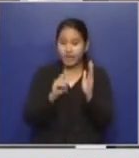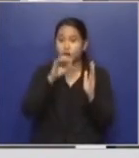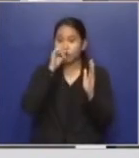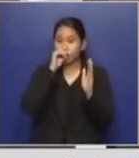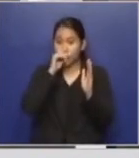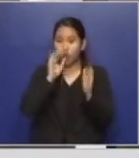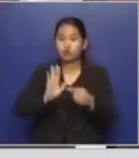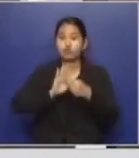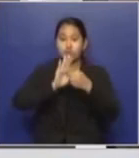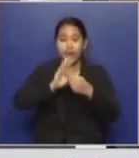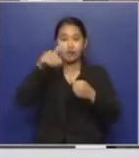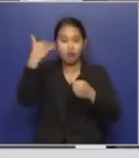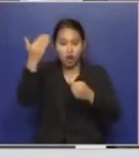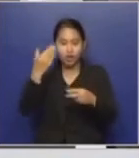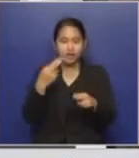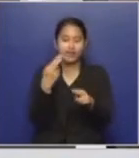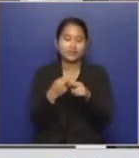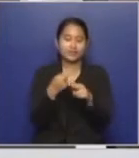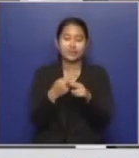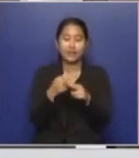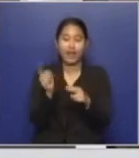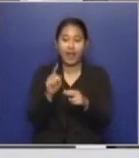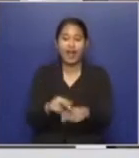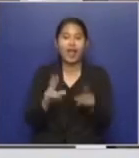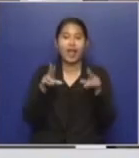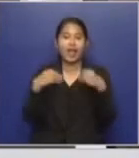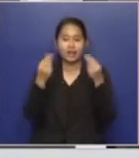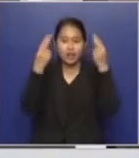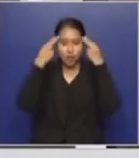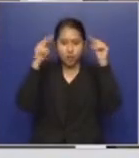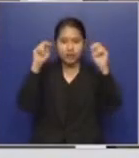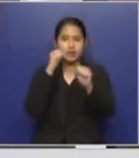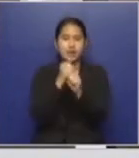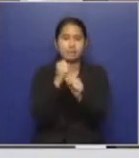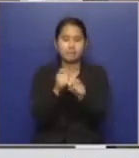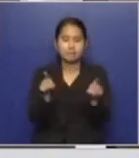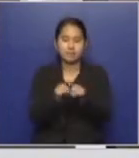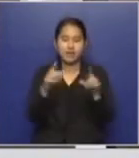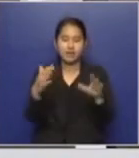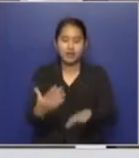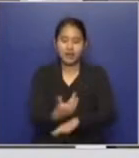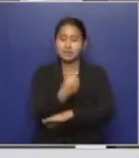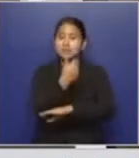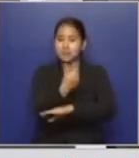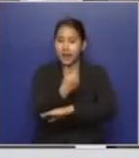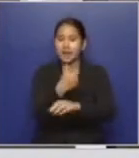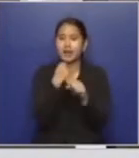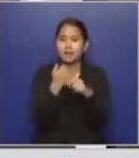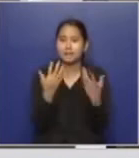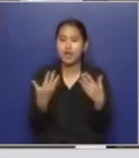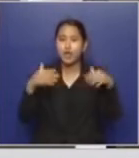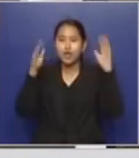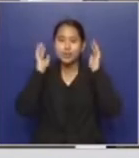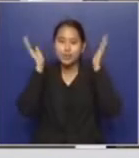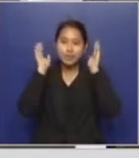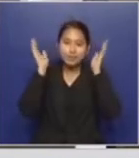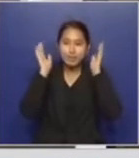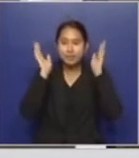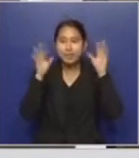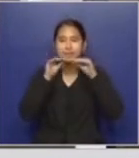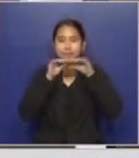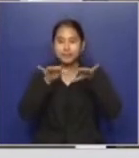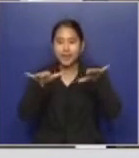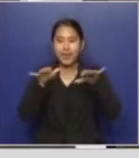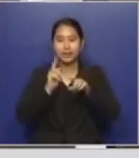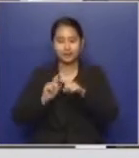ลขึ้นมาใส่ชื่อเข้าไปให้ท่านนายกทำเหมือนนักการเมืองทำเหมือนนักการเมืองในลักษณะไหนก็โฆษณาประชาสัมพันธ์ชุ่มฉ่ำใจแ